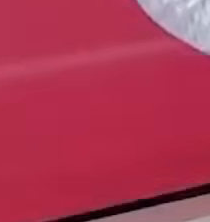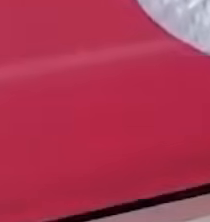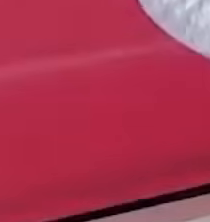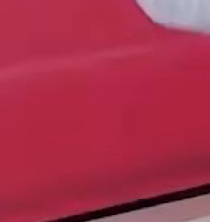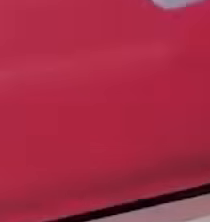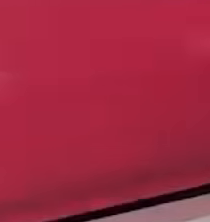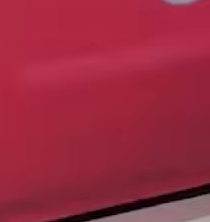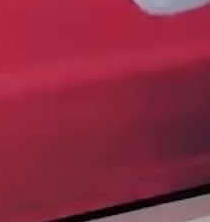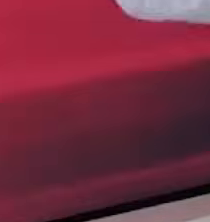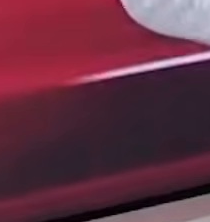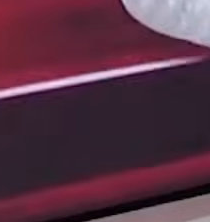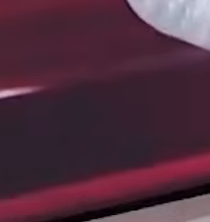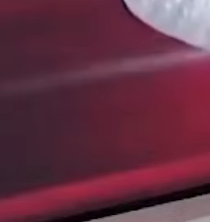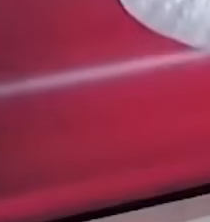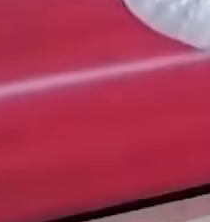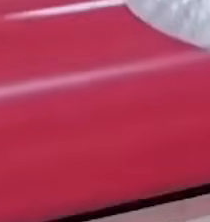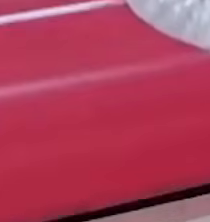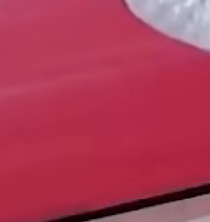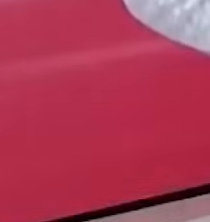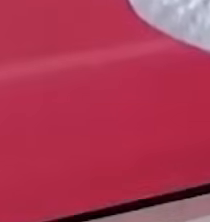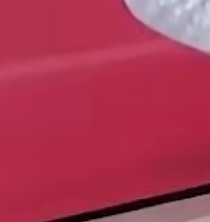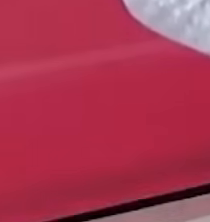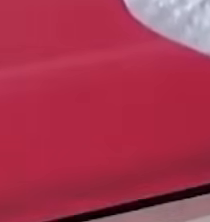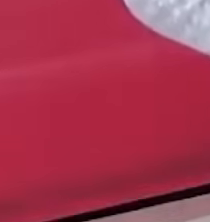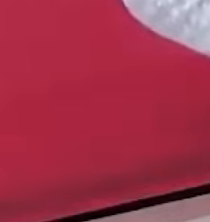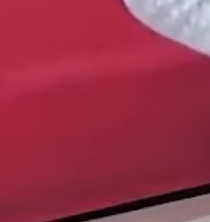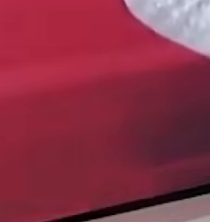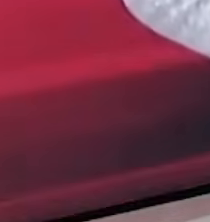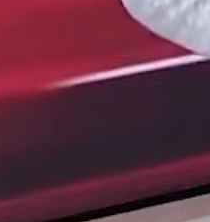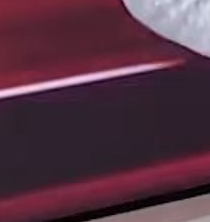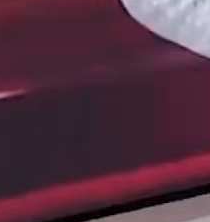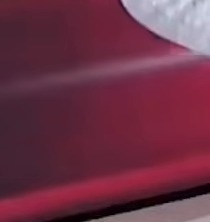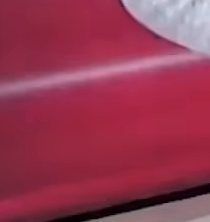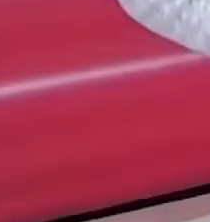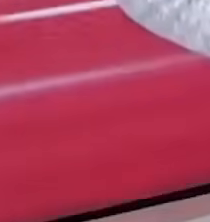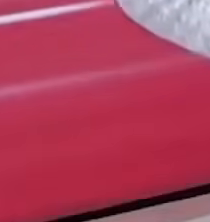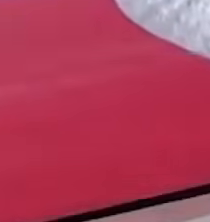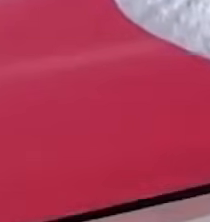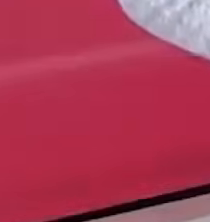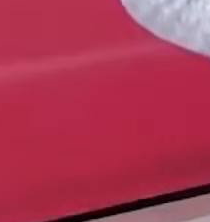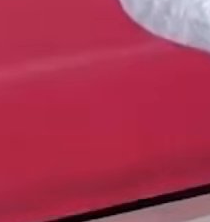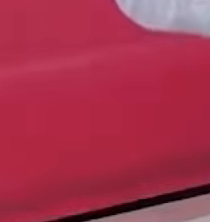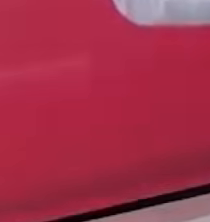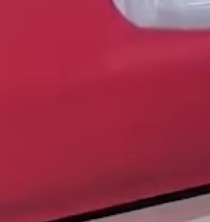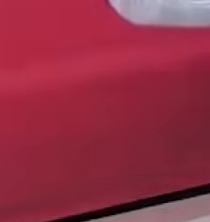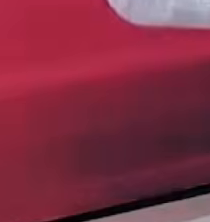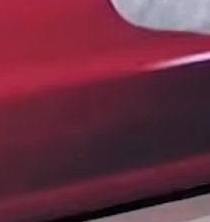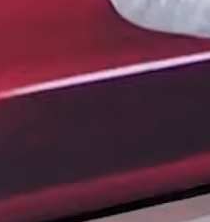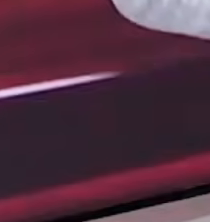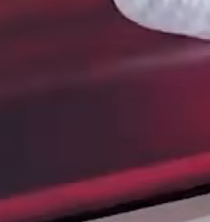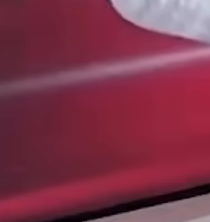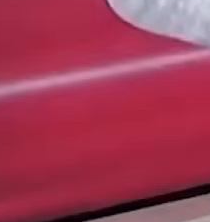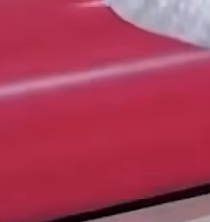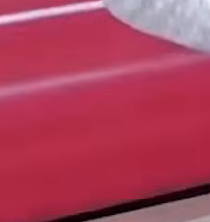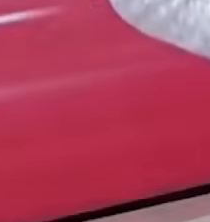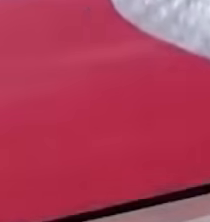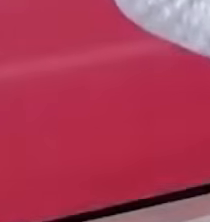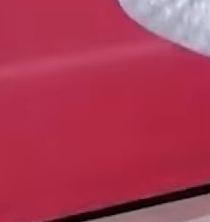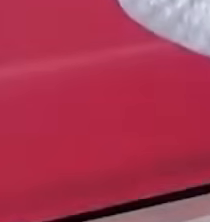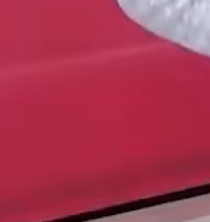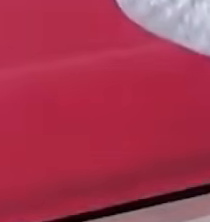Mga kapuso, know the weather before you go at mag-subscribe na sa GMA Integrated News sa YouTube. Para sa mga kapuso natin sa abroad,